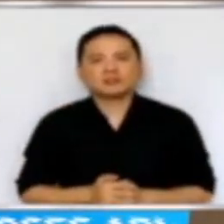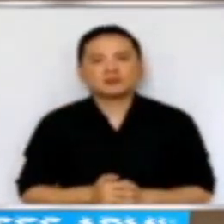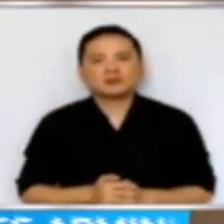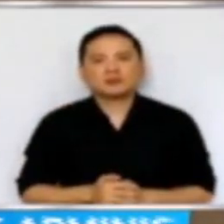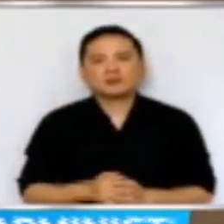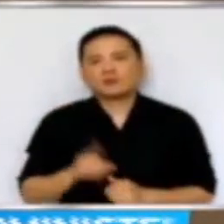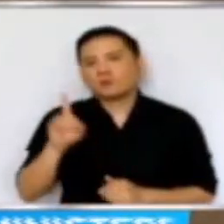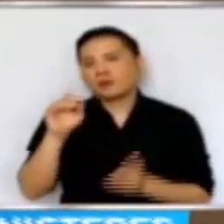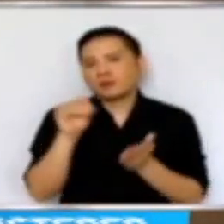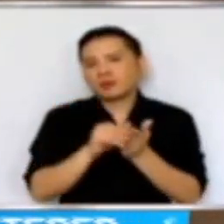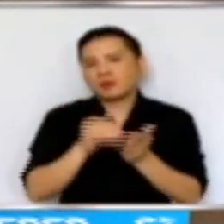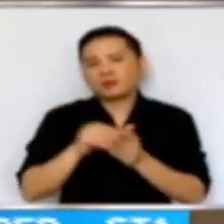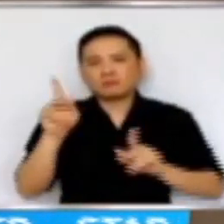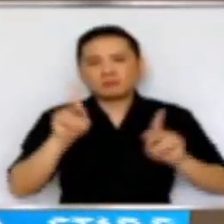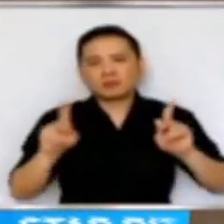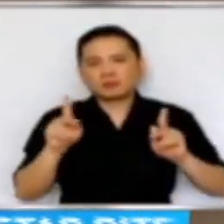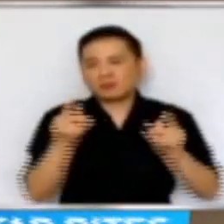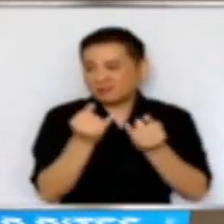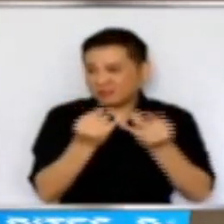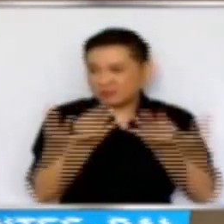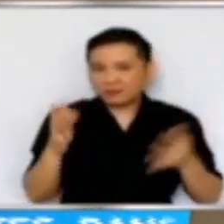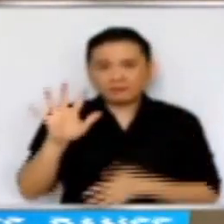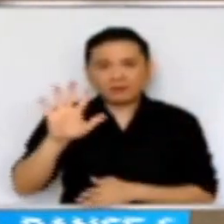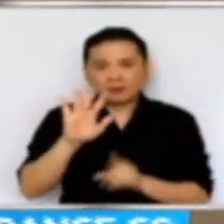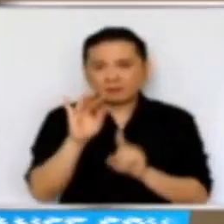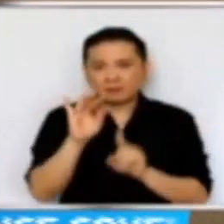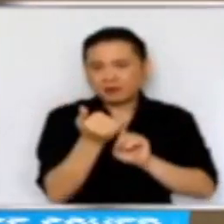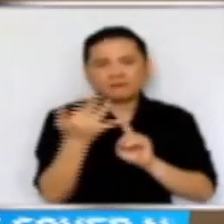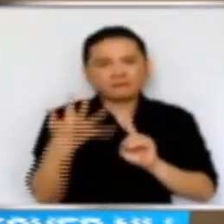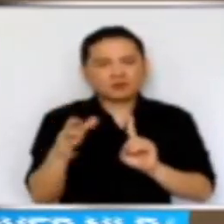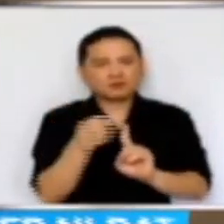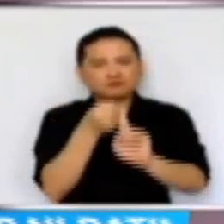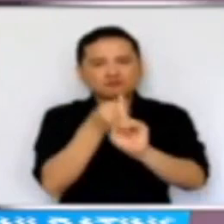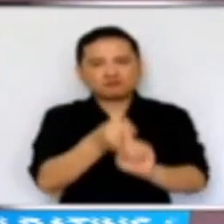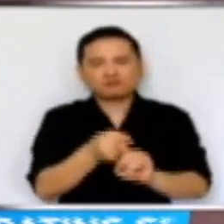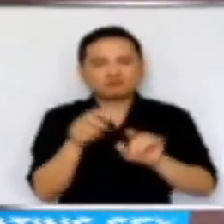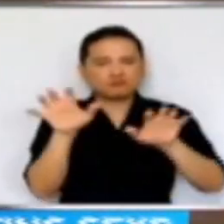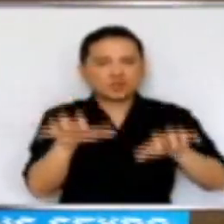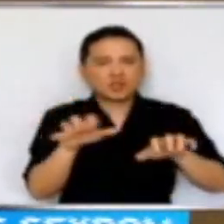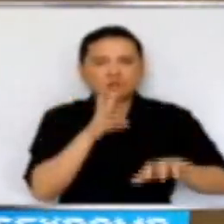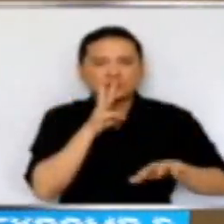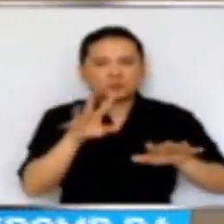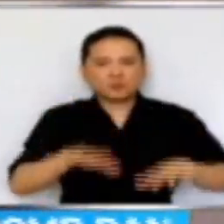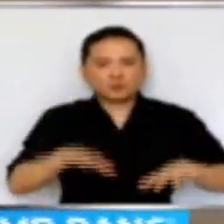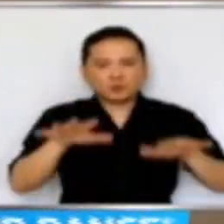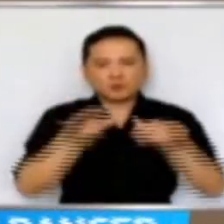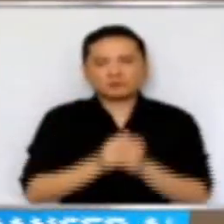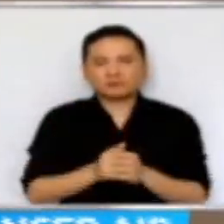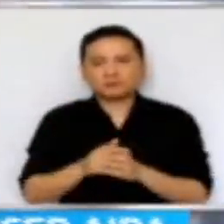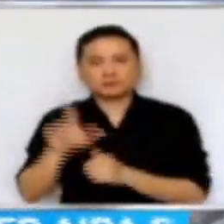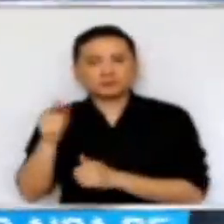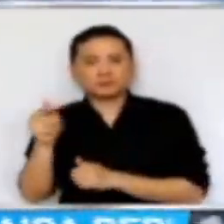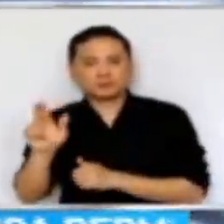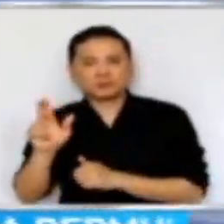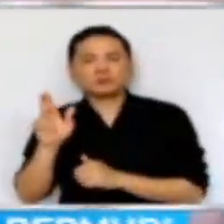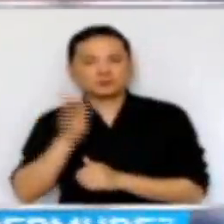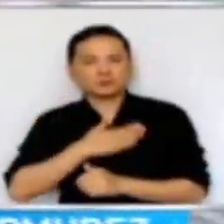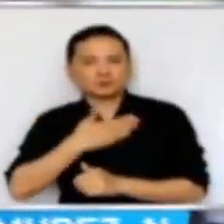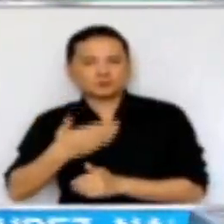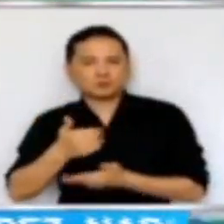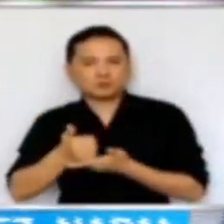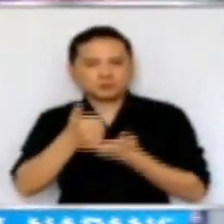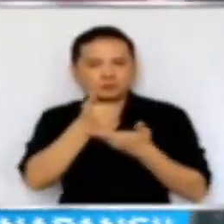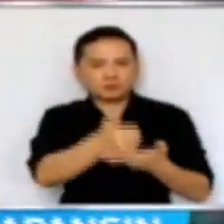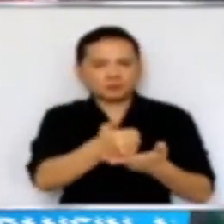5 barangay ang apektado ng masamang panahon. Maghahatid naman daw ng tulong ang lokal na pamahalaan. Inaabisuhan na rin